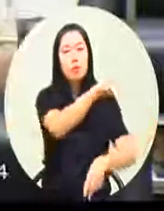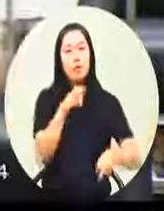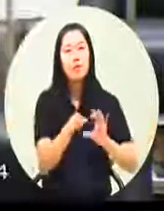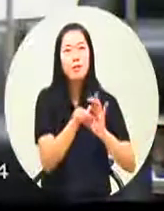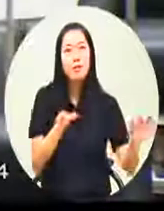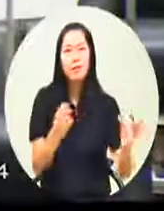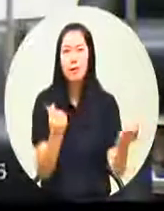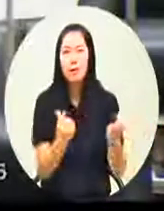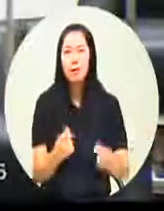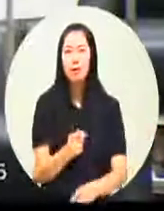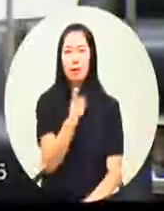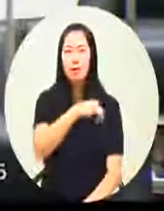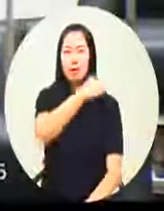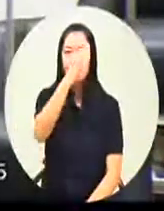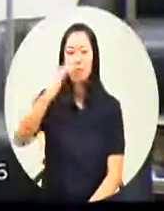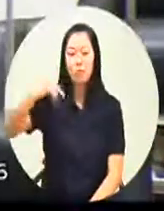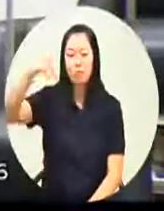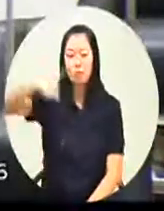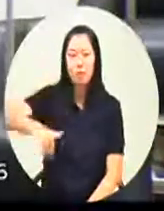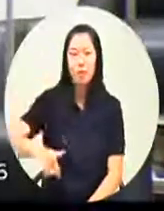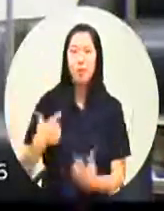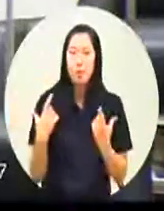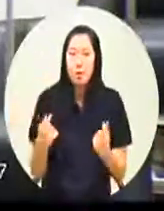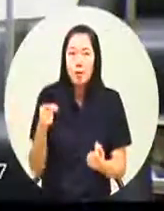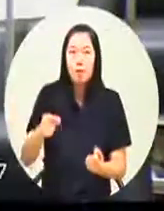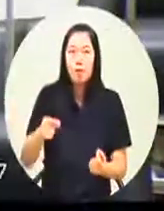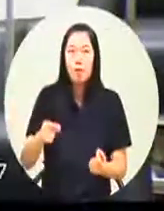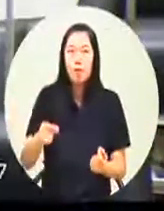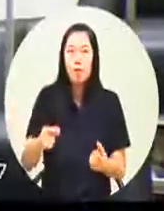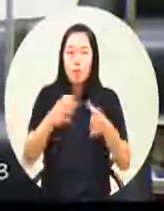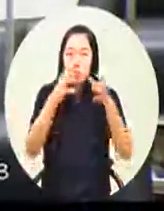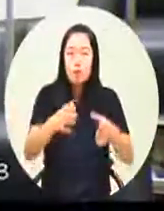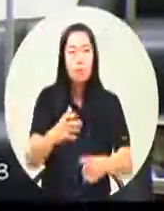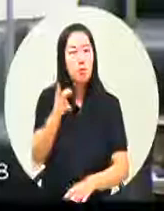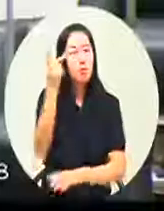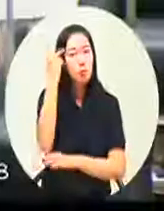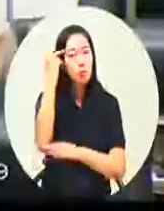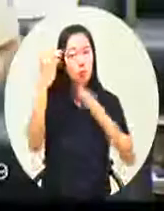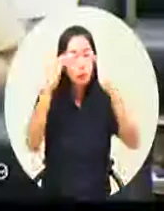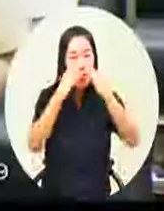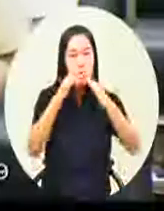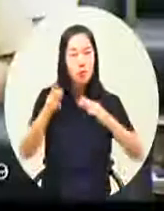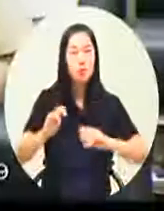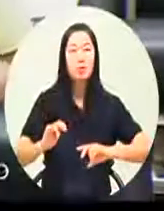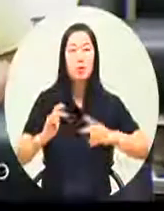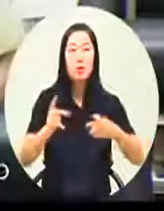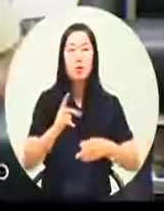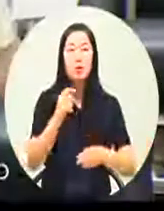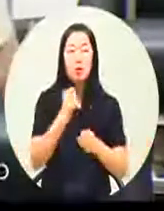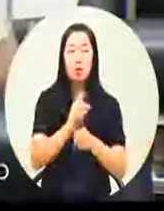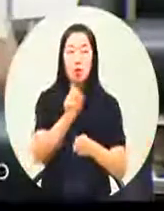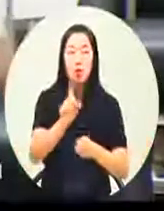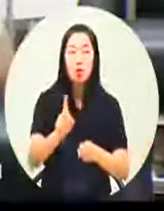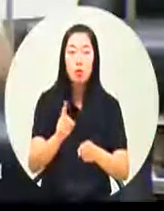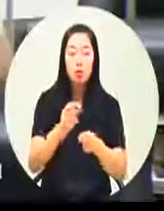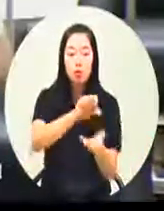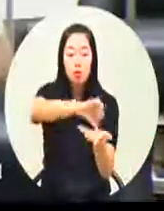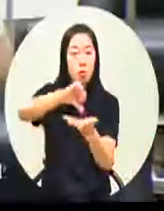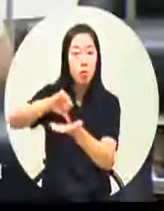只在山下在宝来那边本来要开饭店要建饭店饭店不做了你们就是市长所讲的要现在种樱花还